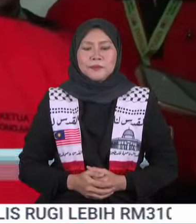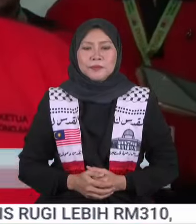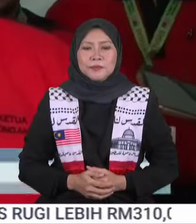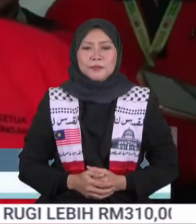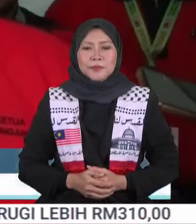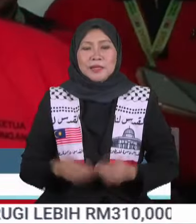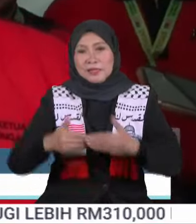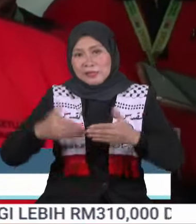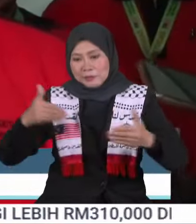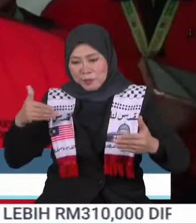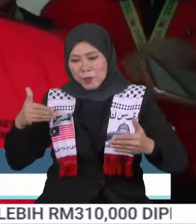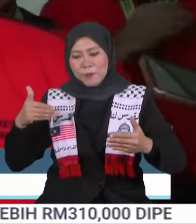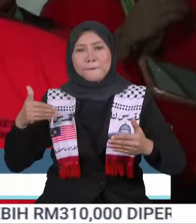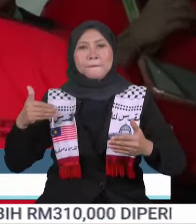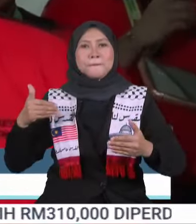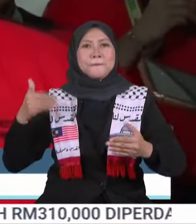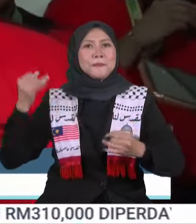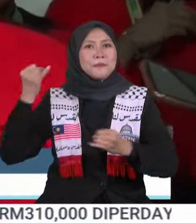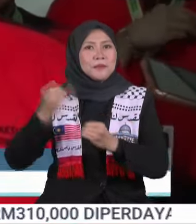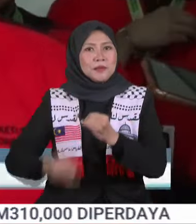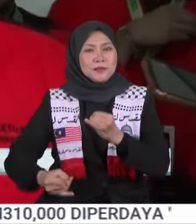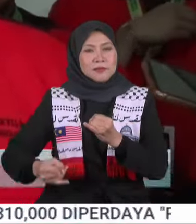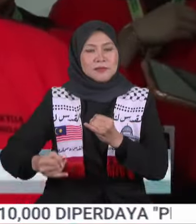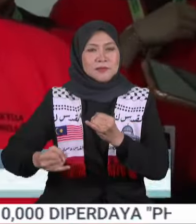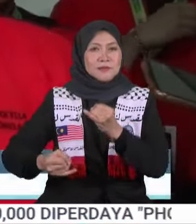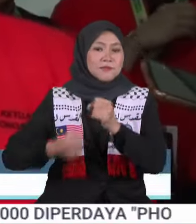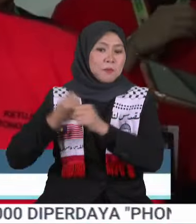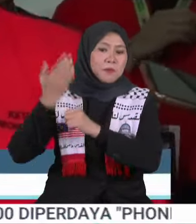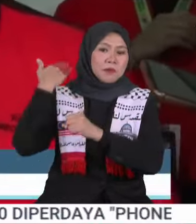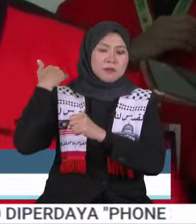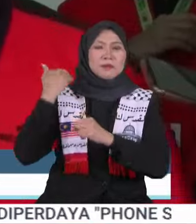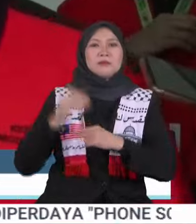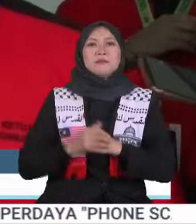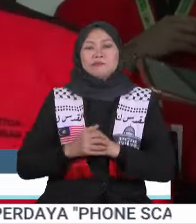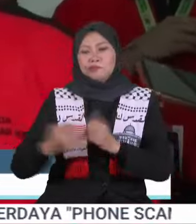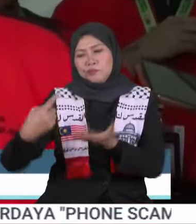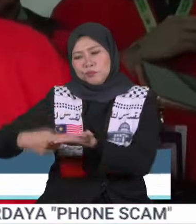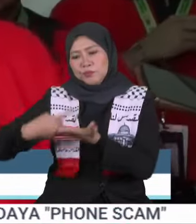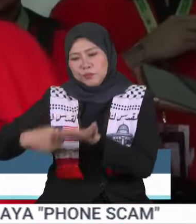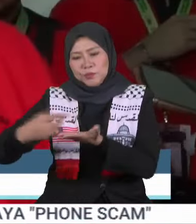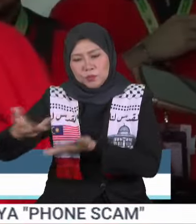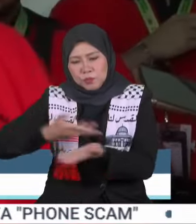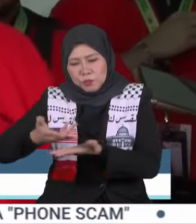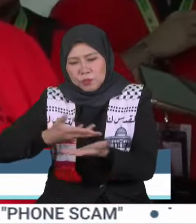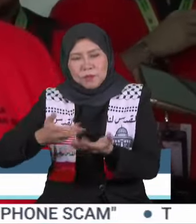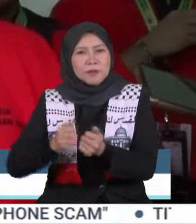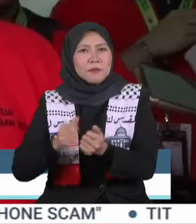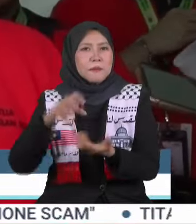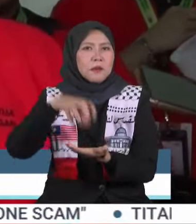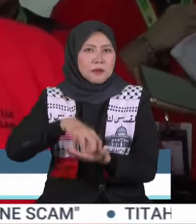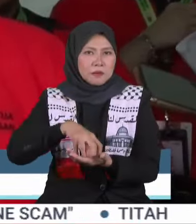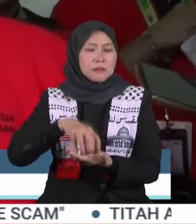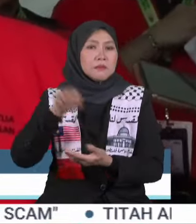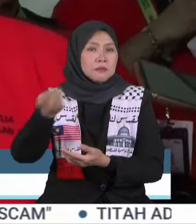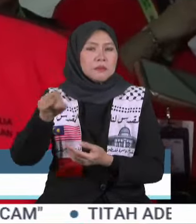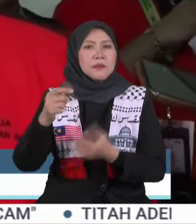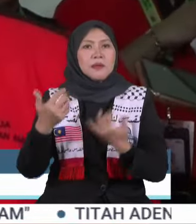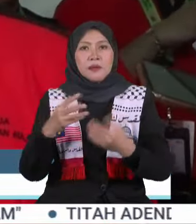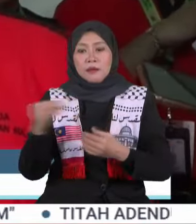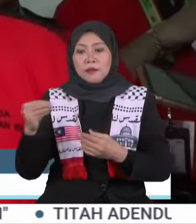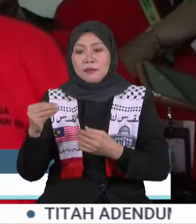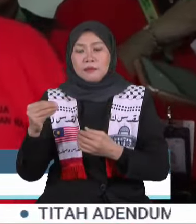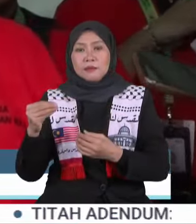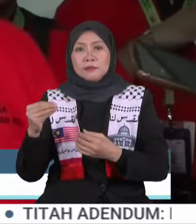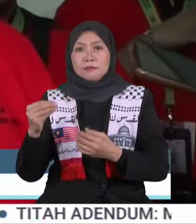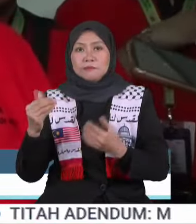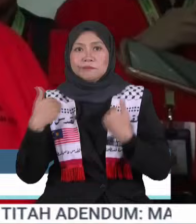Daripada sebelum akhir musim haji yang lalu lagi, kita telah membuat perbincangan di Mekah dan diteruskan beberapa kali pihak